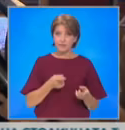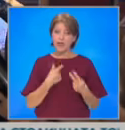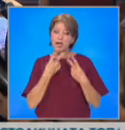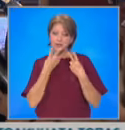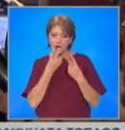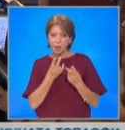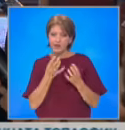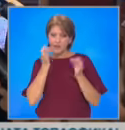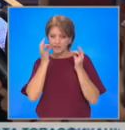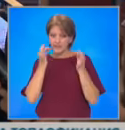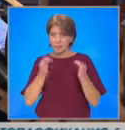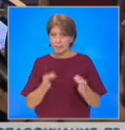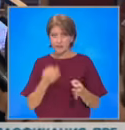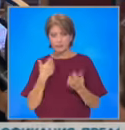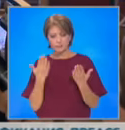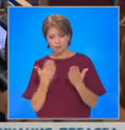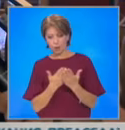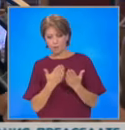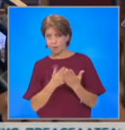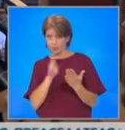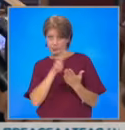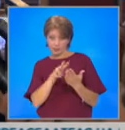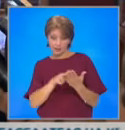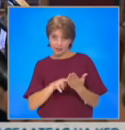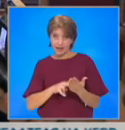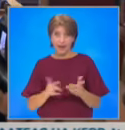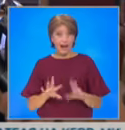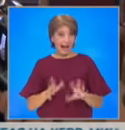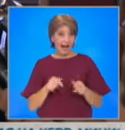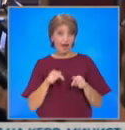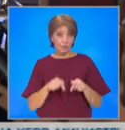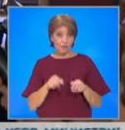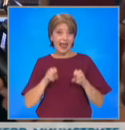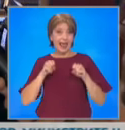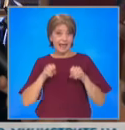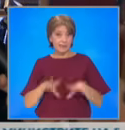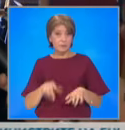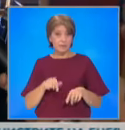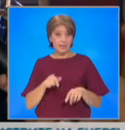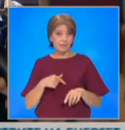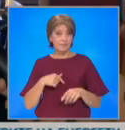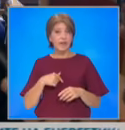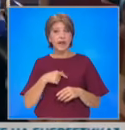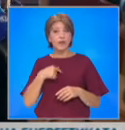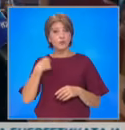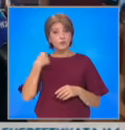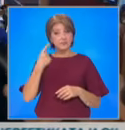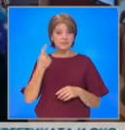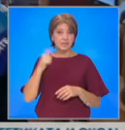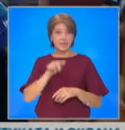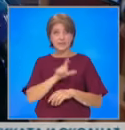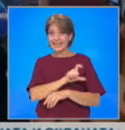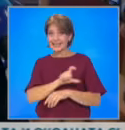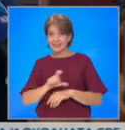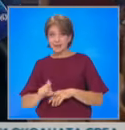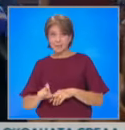ще го прочета и ще преценим, ако наистина се разпусне край на другата седмица парламента и по-другата, наистина няма да има